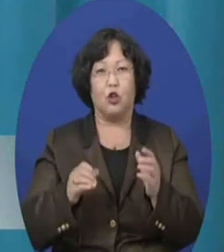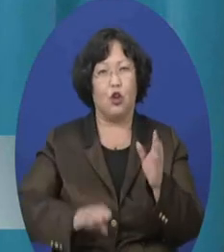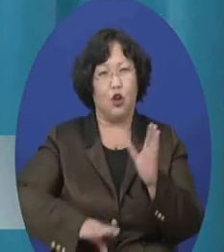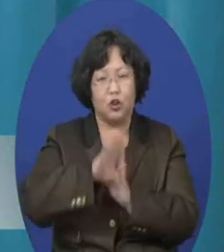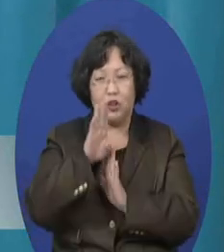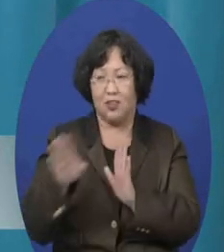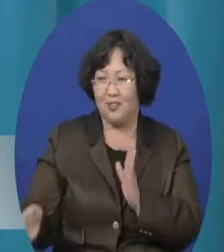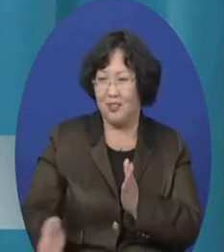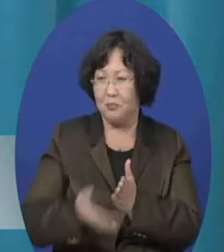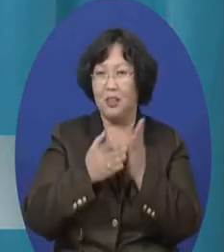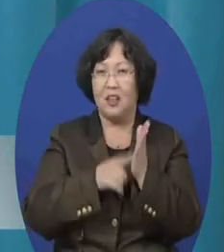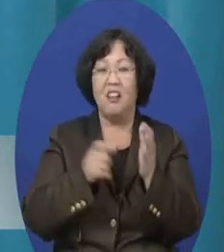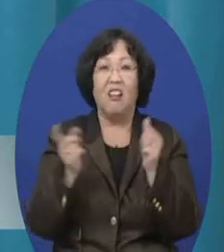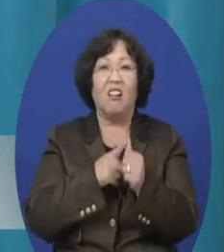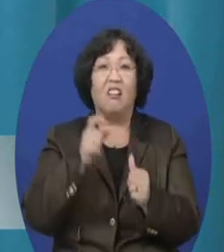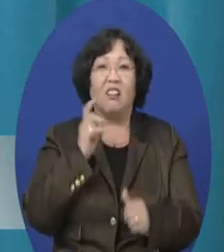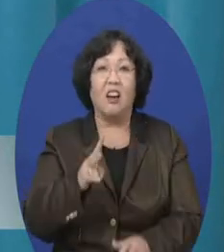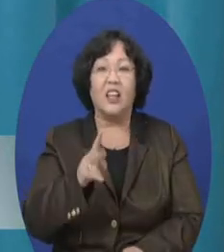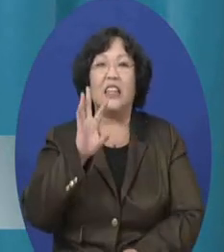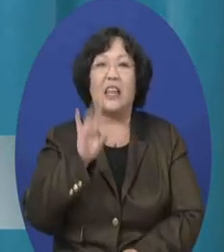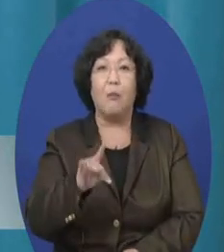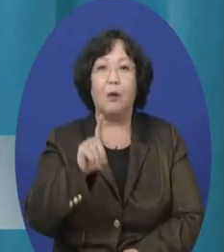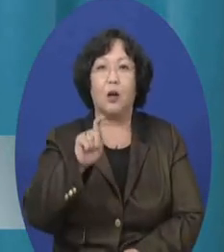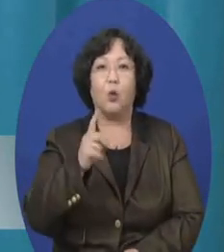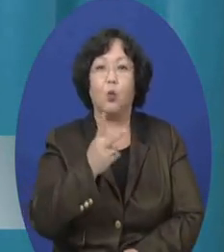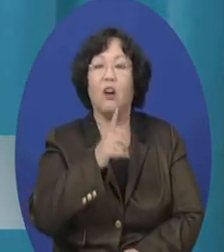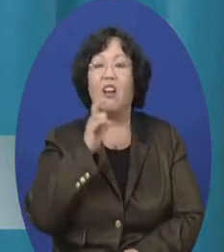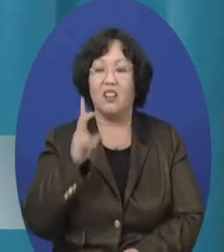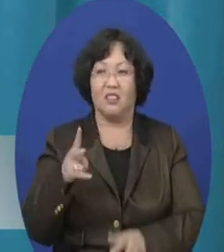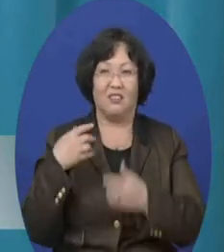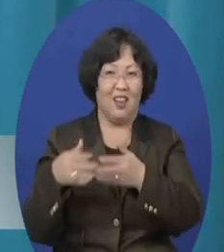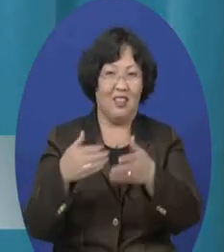энэ хүрээлэнгүүдийг бид нэр сэргээж байгаа. За энэ дээр бол